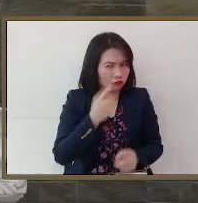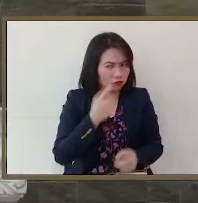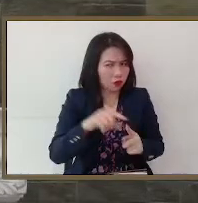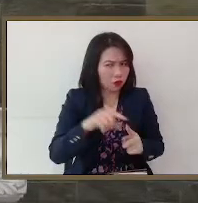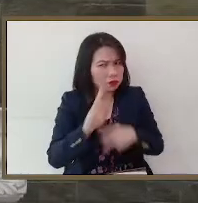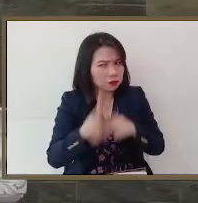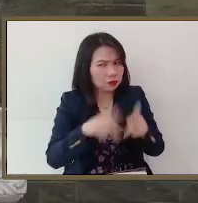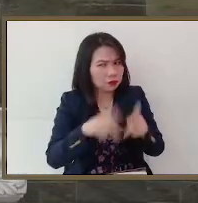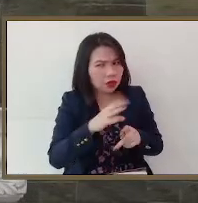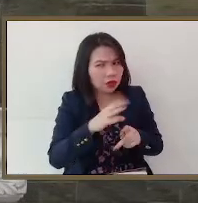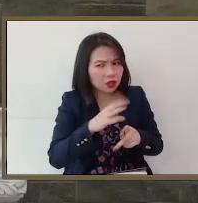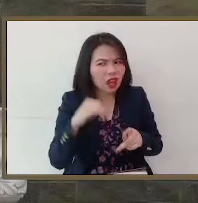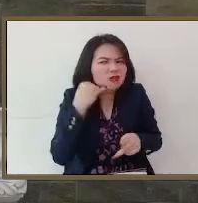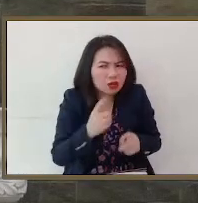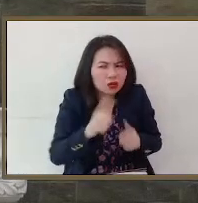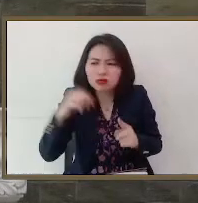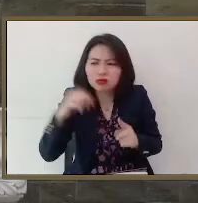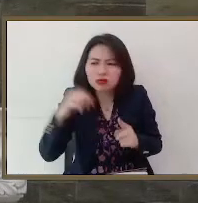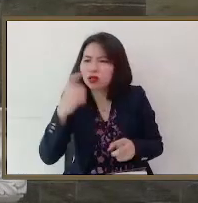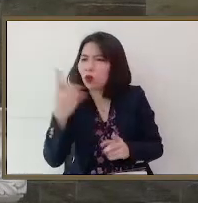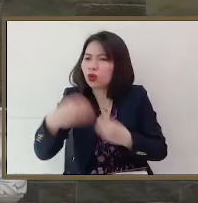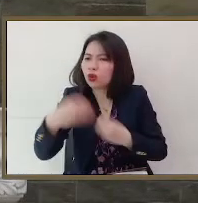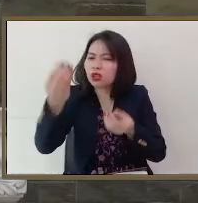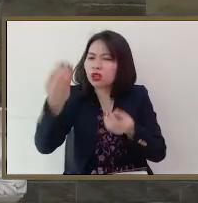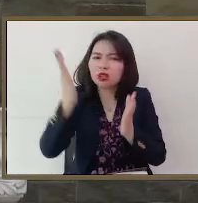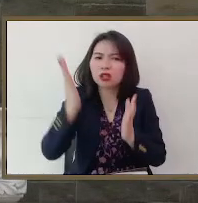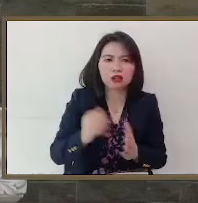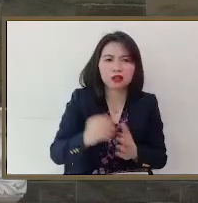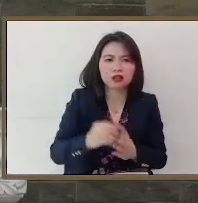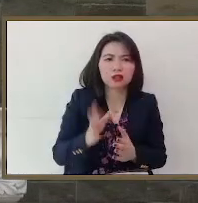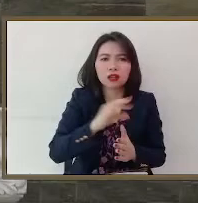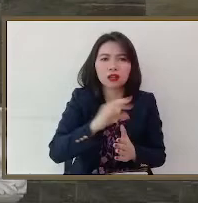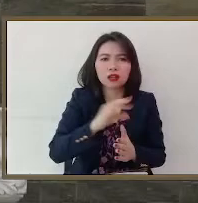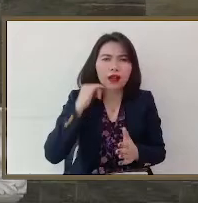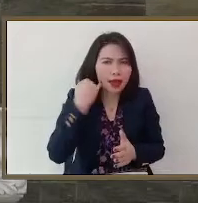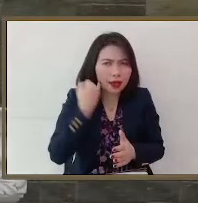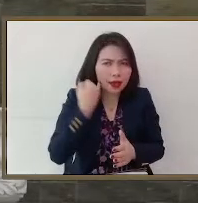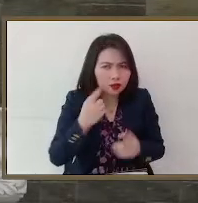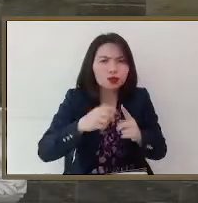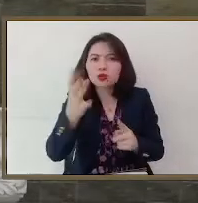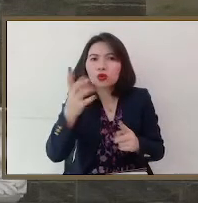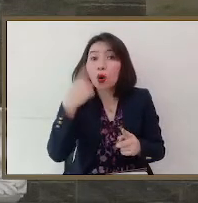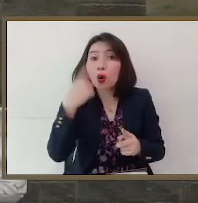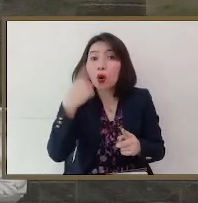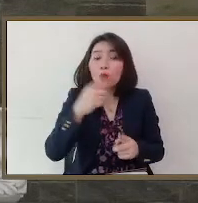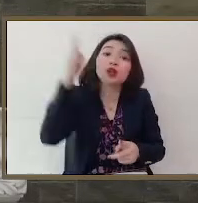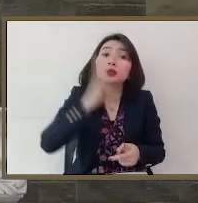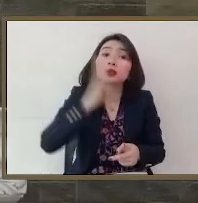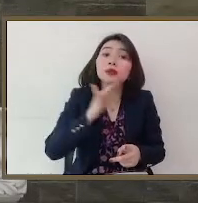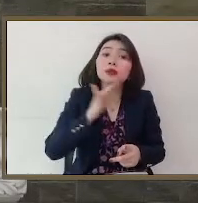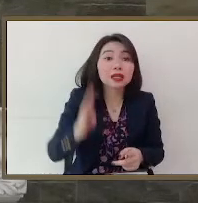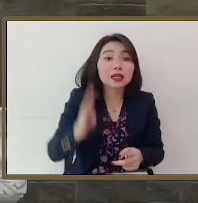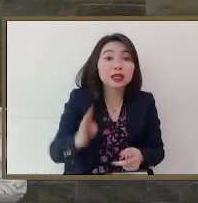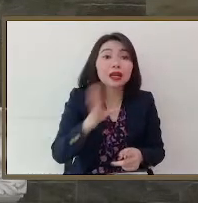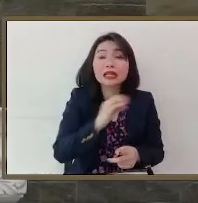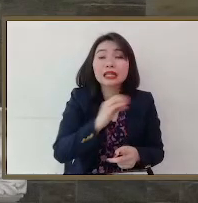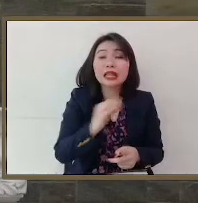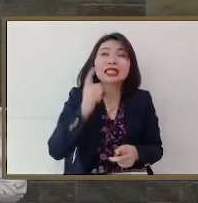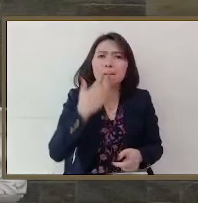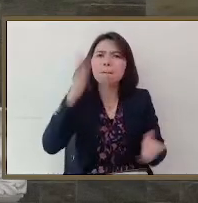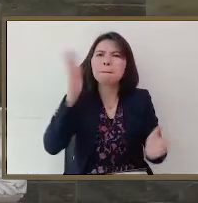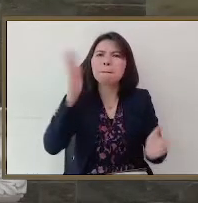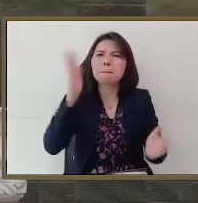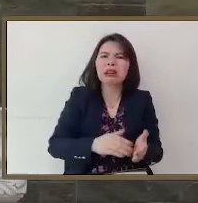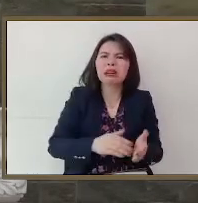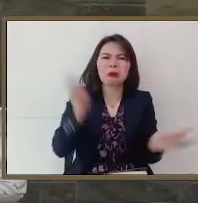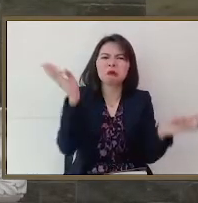envy sa mga nagbibigay? Bakit nagkakaroon ako ng envy sa mga ginagamit ng Panginoon? Bakit ako nakakapag-conclude na hindi maganda ang kaisipan